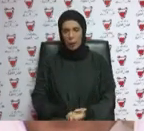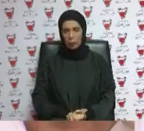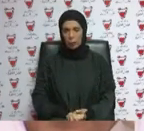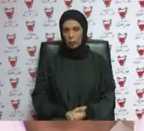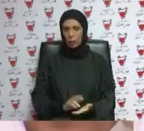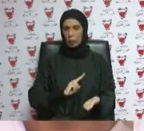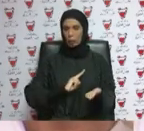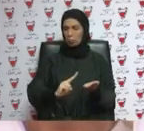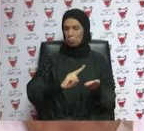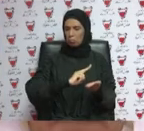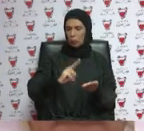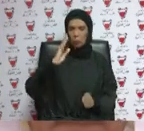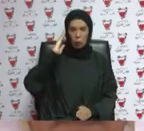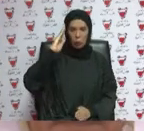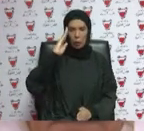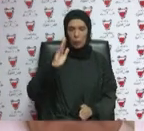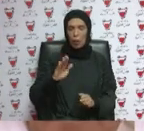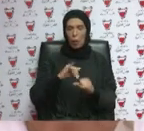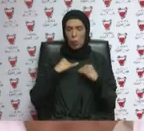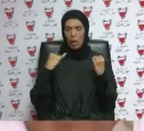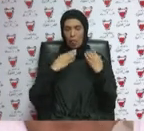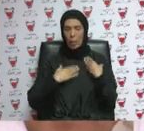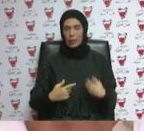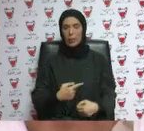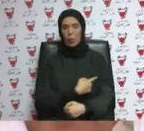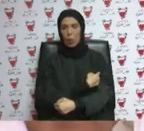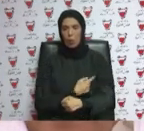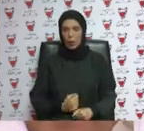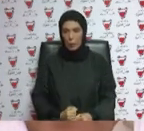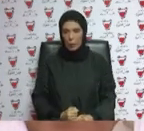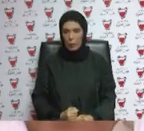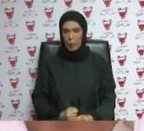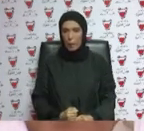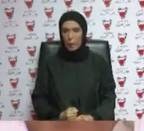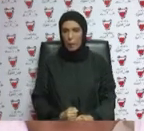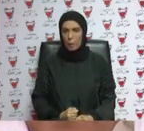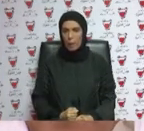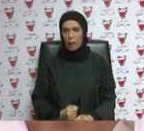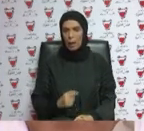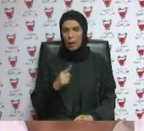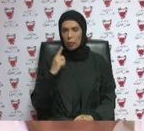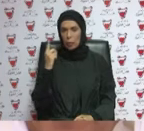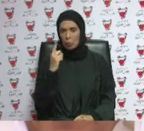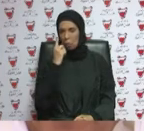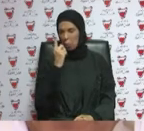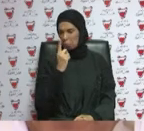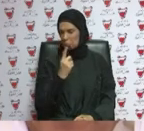رسائل الشكل لما تجي من منظمة الصحة العالمية، ولما محطات العالم كلها